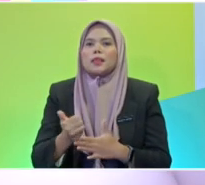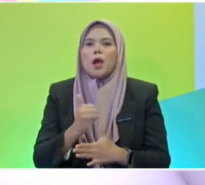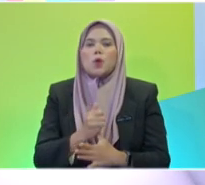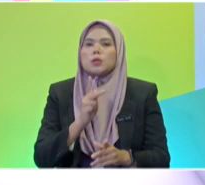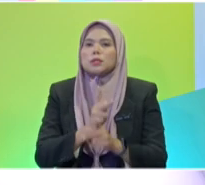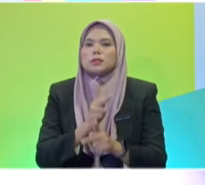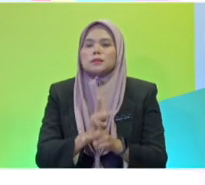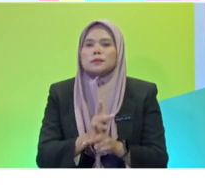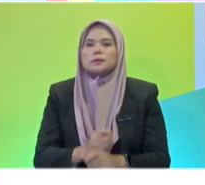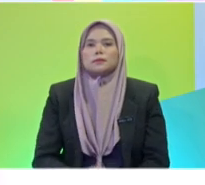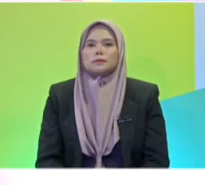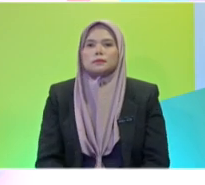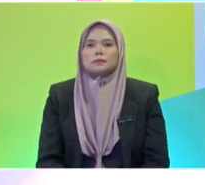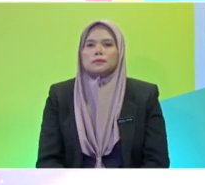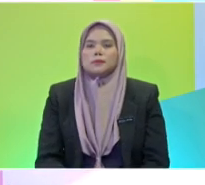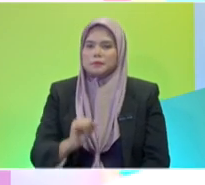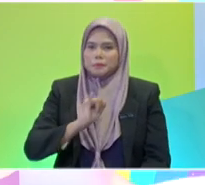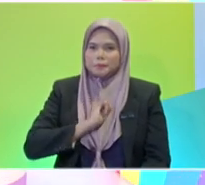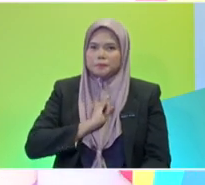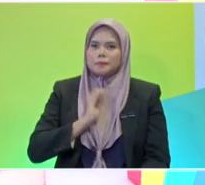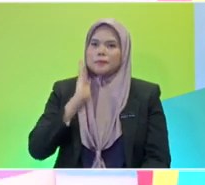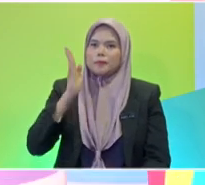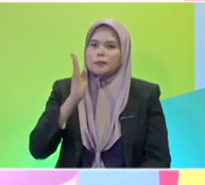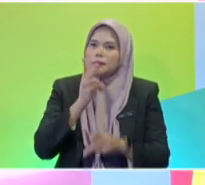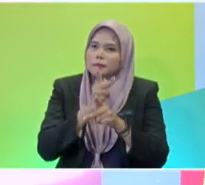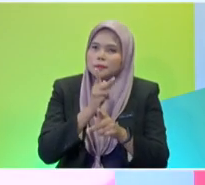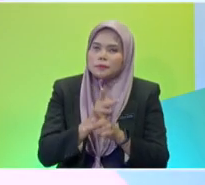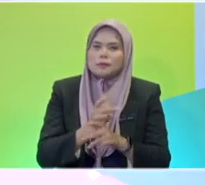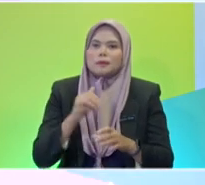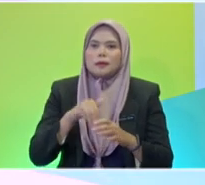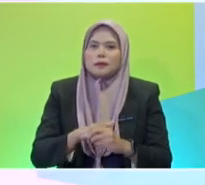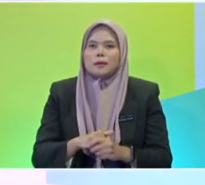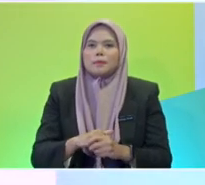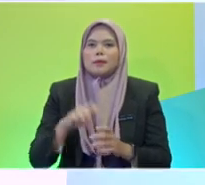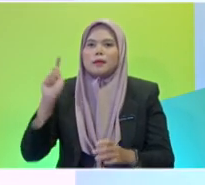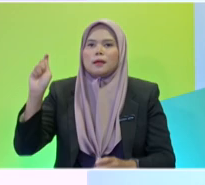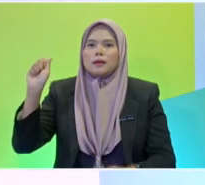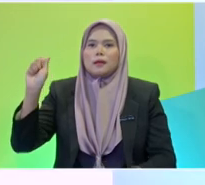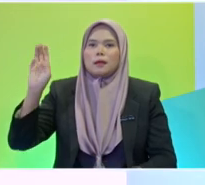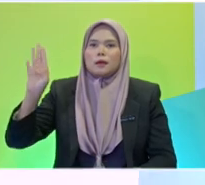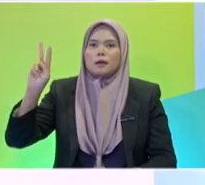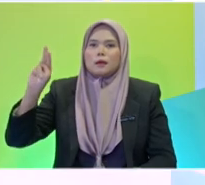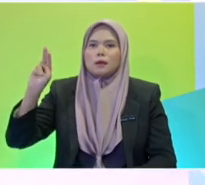pendapat saya saya akan menyimpan di dalam tabung kalian dibuka setiap